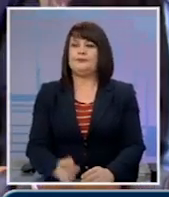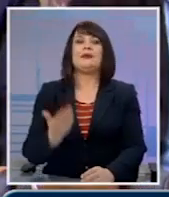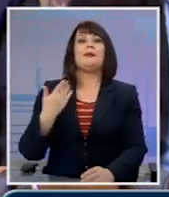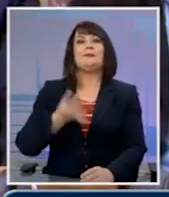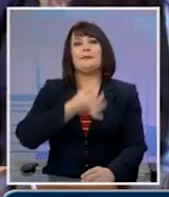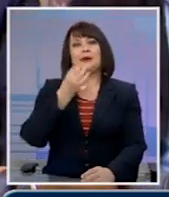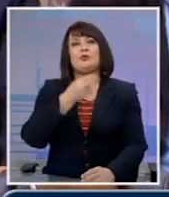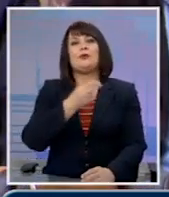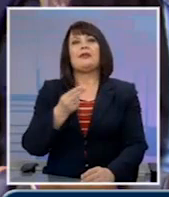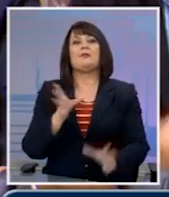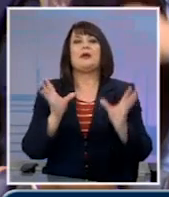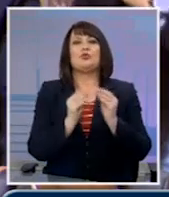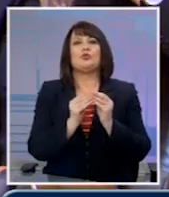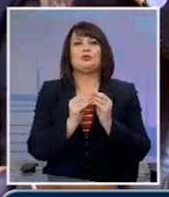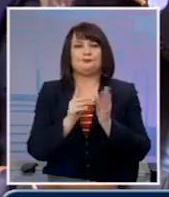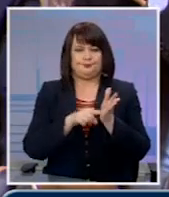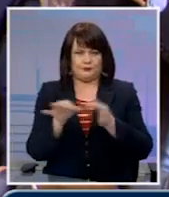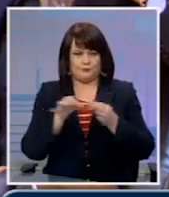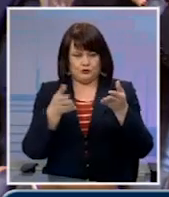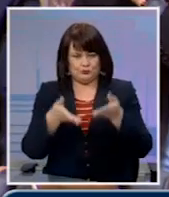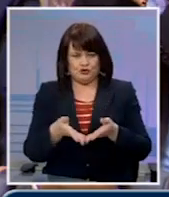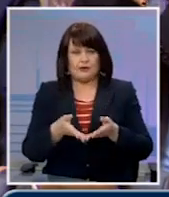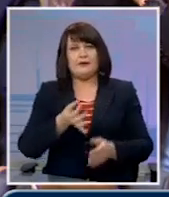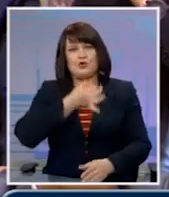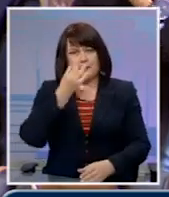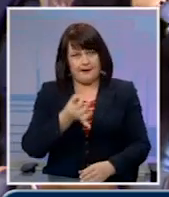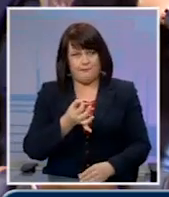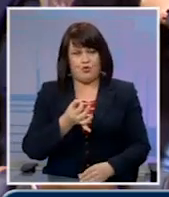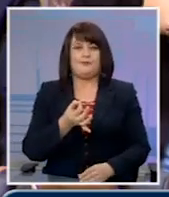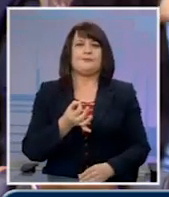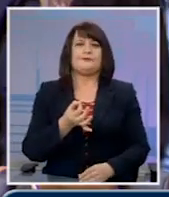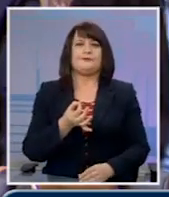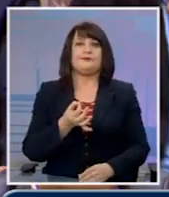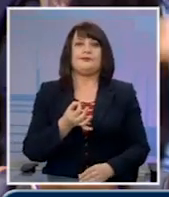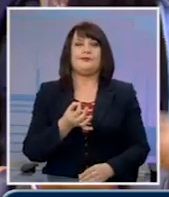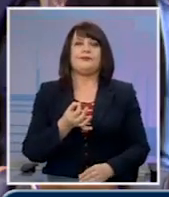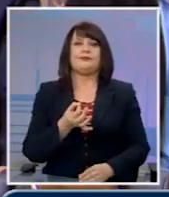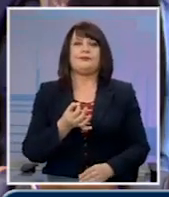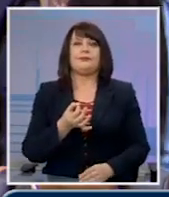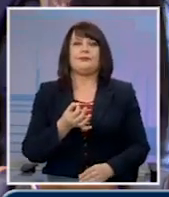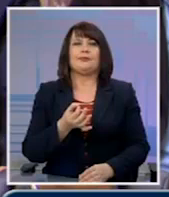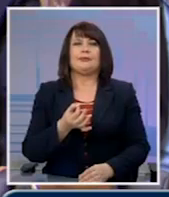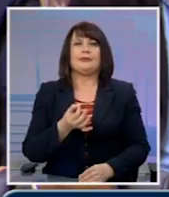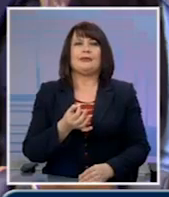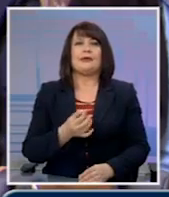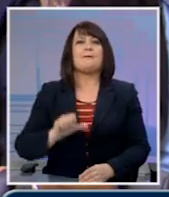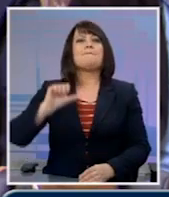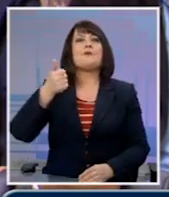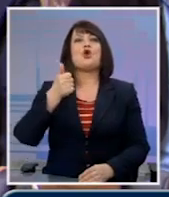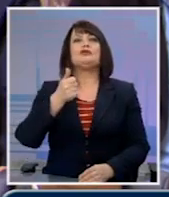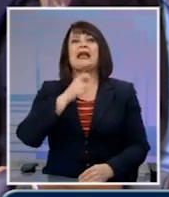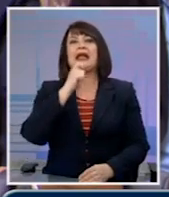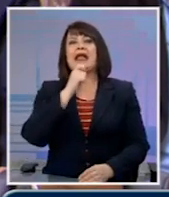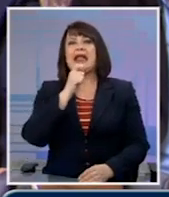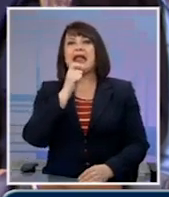στο αντικείμενο της σημερινής συνεδριάσεως να αναγγείλω ότι σύμφωνα με τα πρώτα exit poll